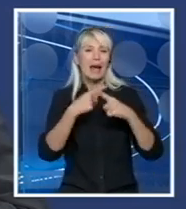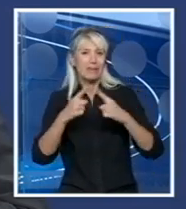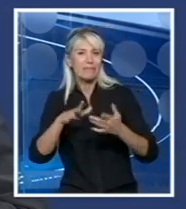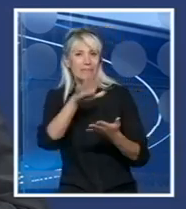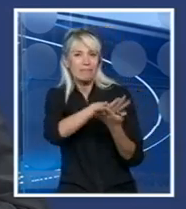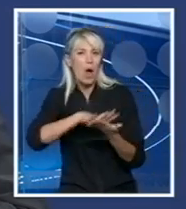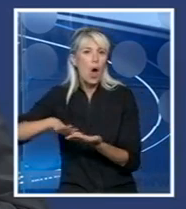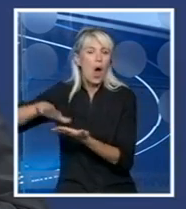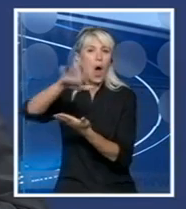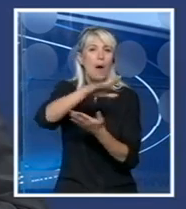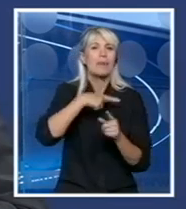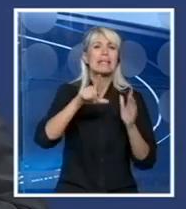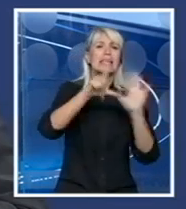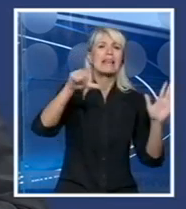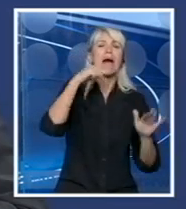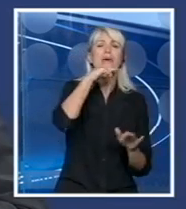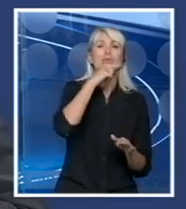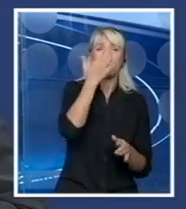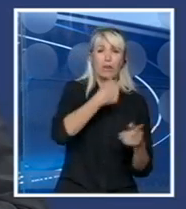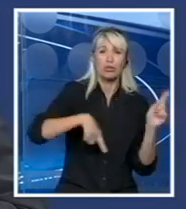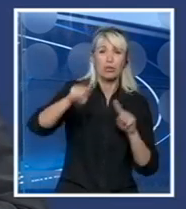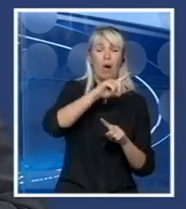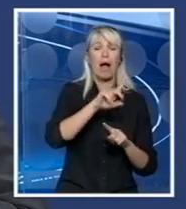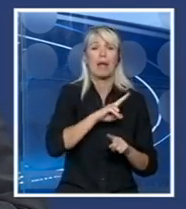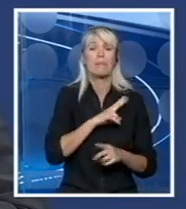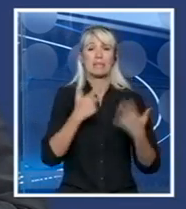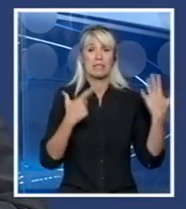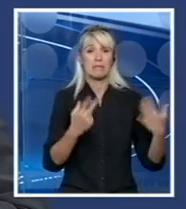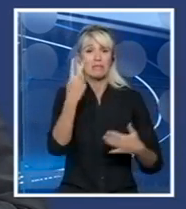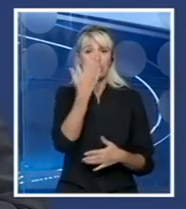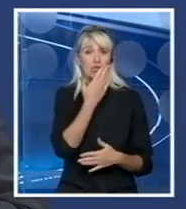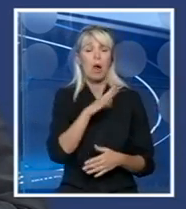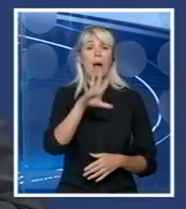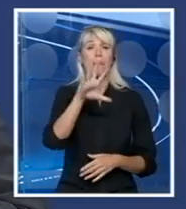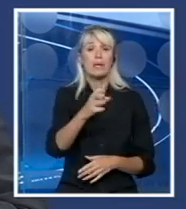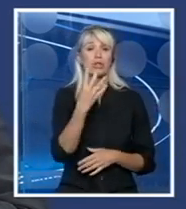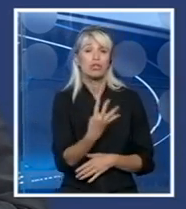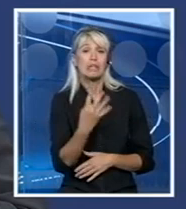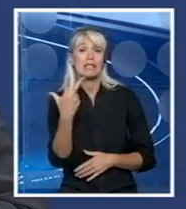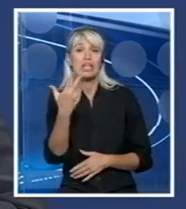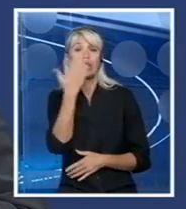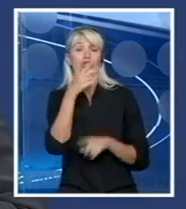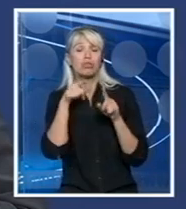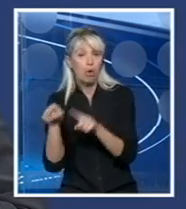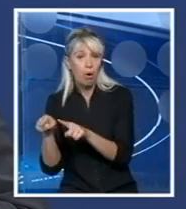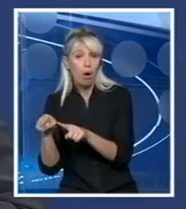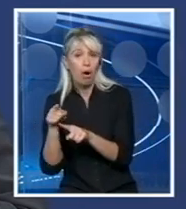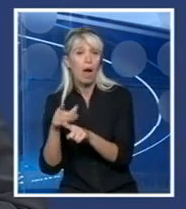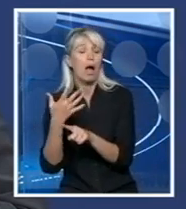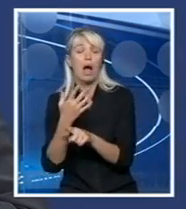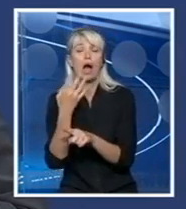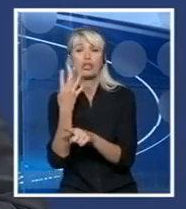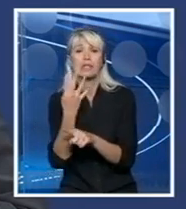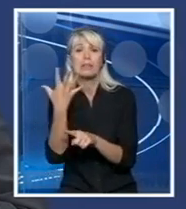u 1192 osnovne škole, 543 škole ili 45% koje ne moraju da se